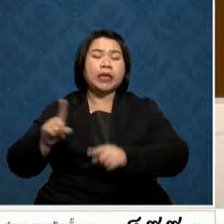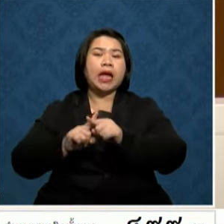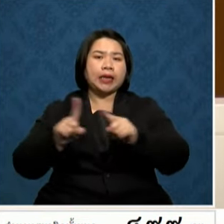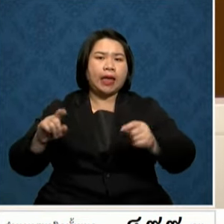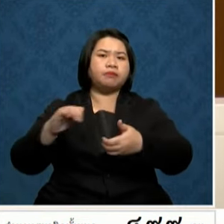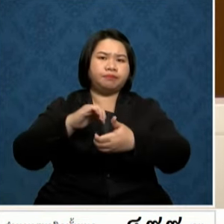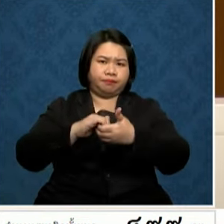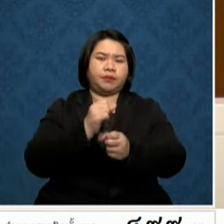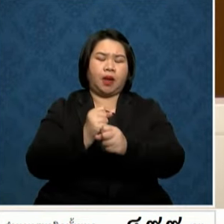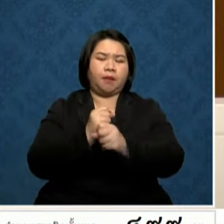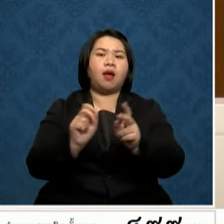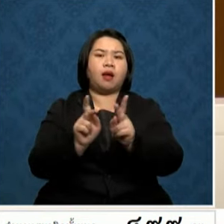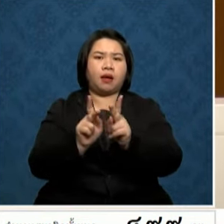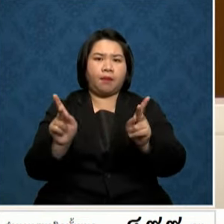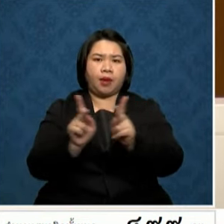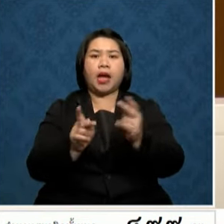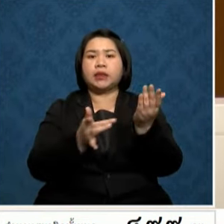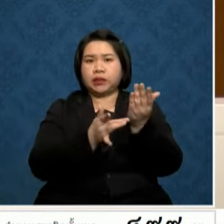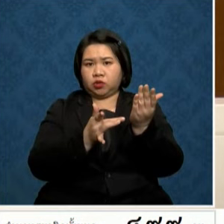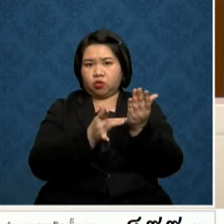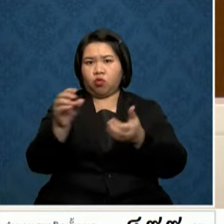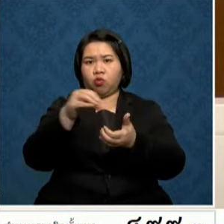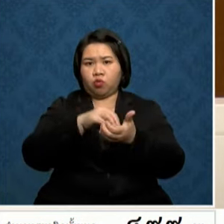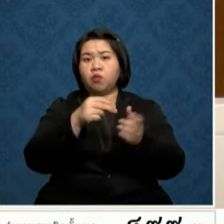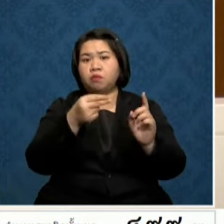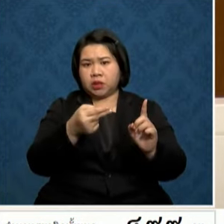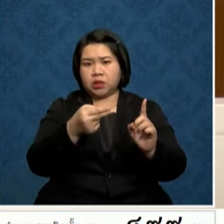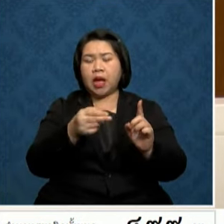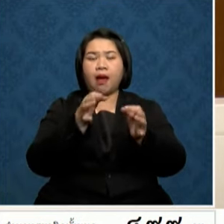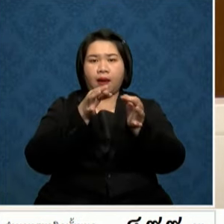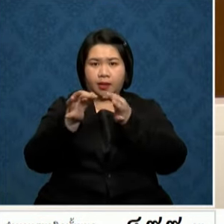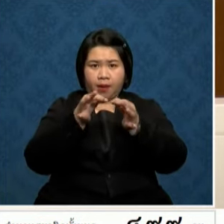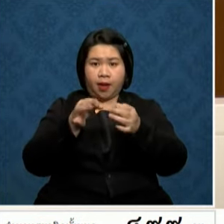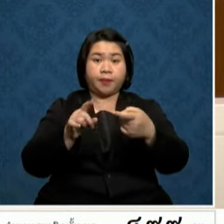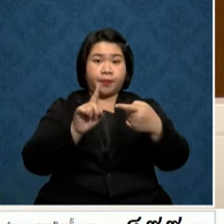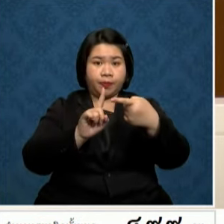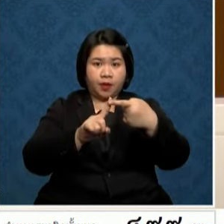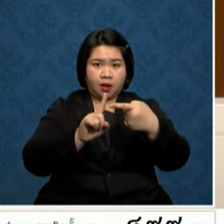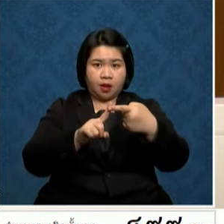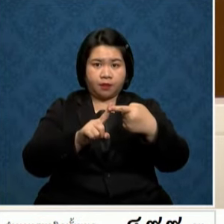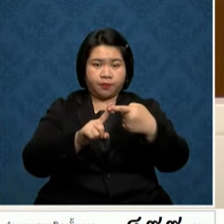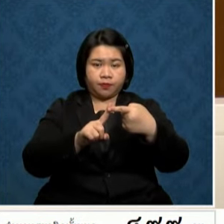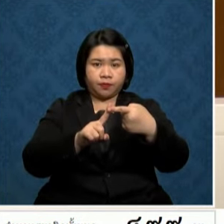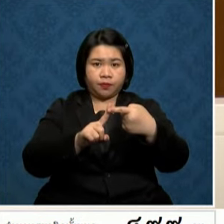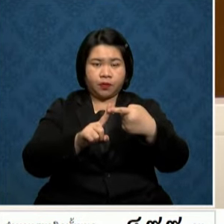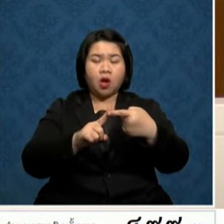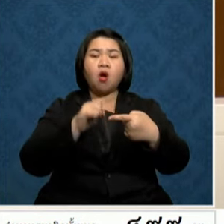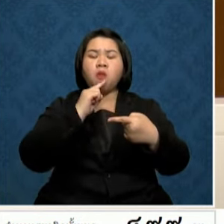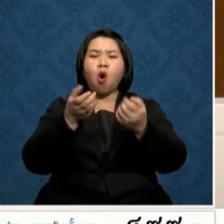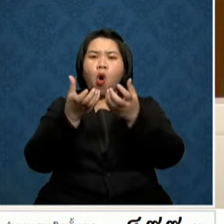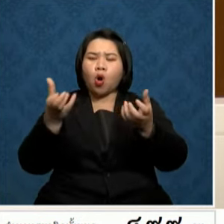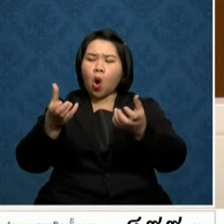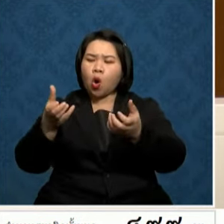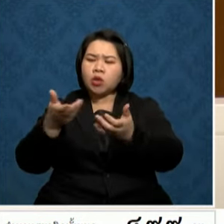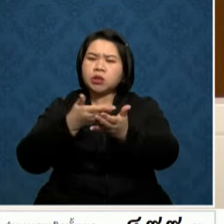น คณะกมการเกยวกับดาน Digital Walletก็จะเรีนให้ทราบ ในปเด็นแรกเลยนะครบ ในเรื่องของ Negative Lestซึมีการ